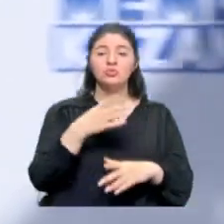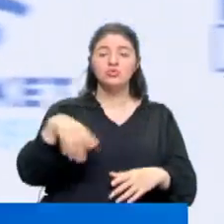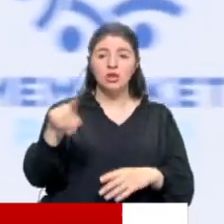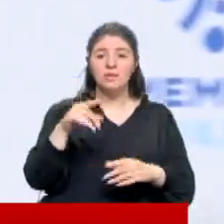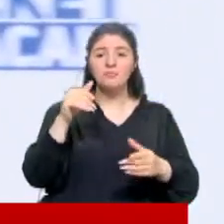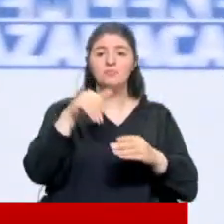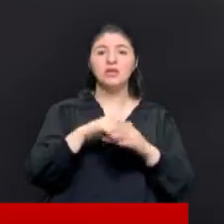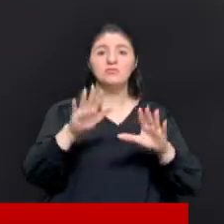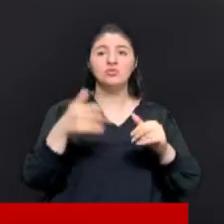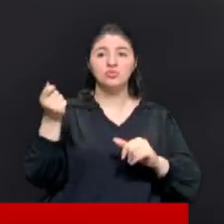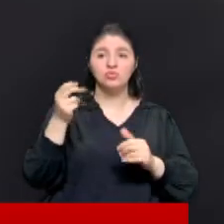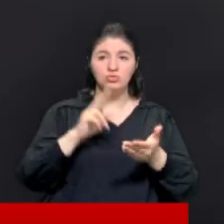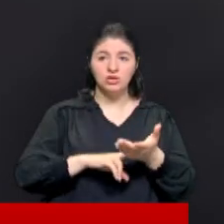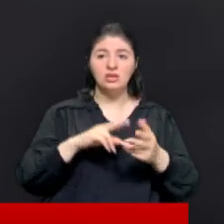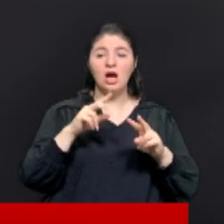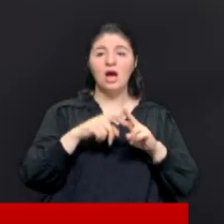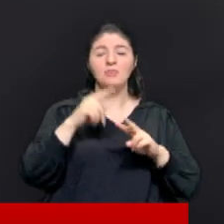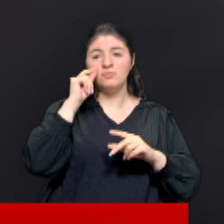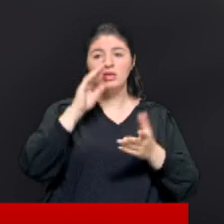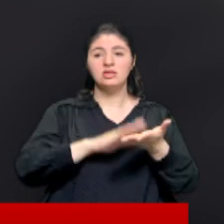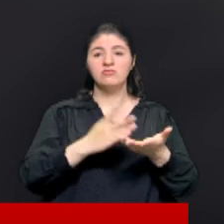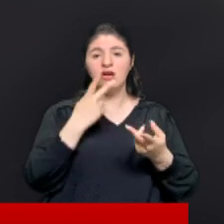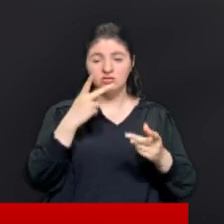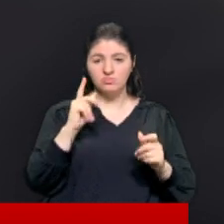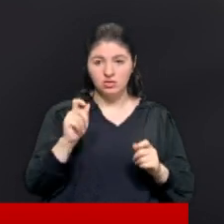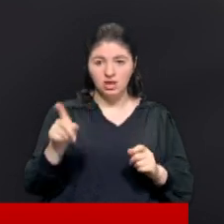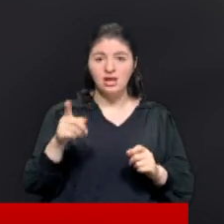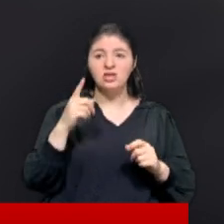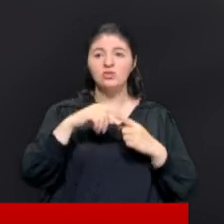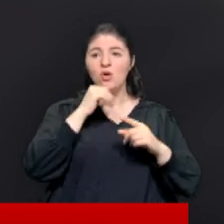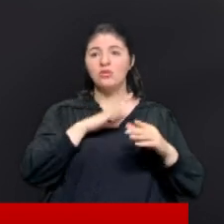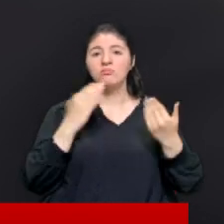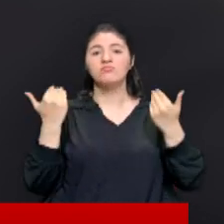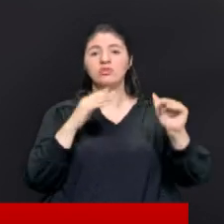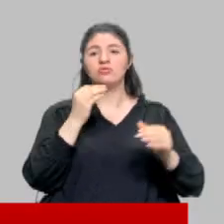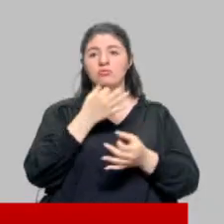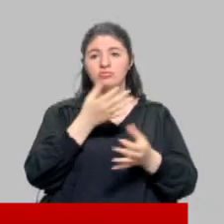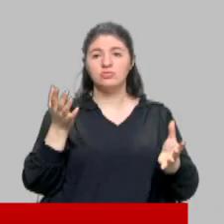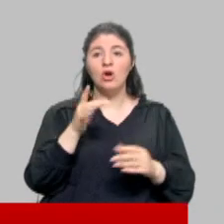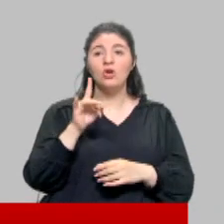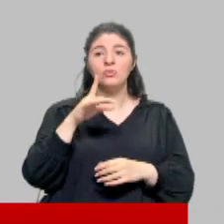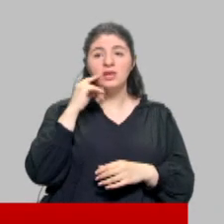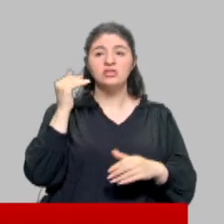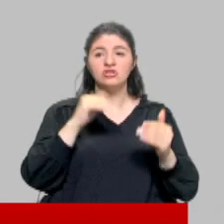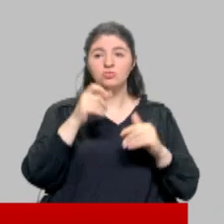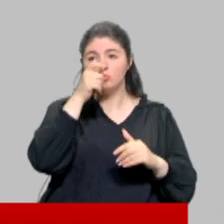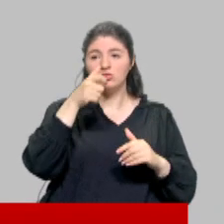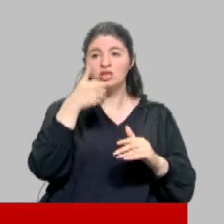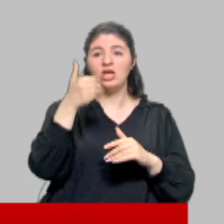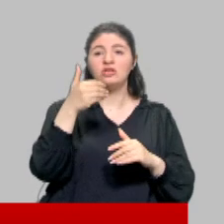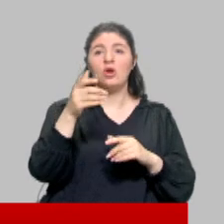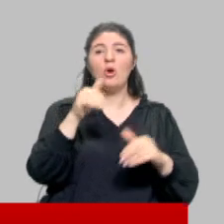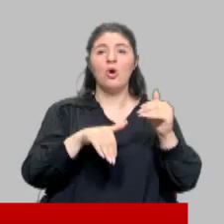kurucularından parti meclisi üyesi Ahmet Meşe istifasını açıklarken Kılıçdaroğlu'nu destekleyeceğini duyurdu. 14 Mayıs seçimi Türkiye'nin